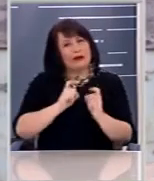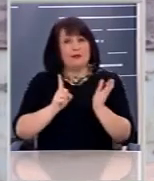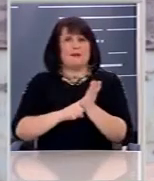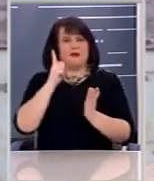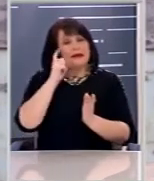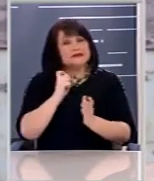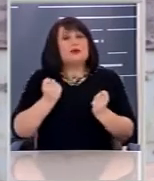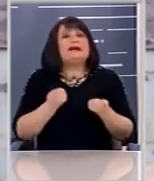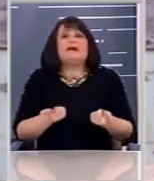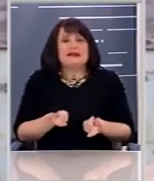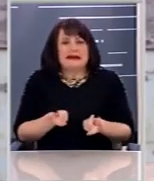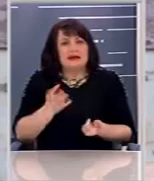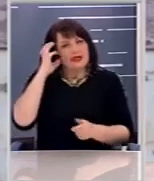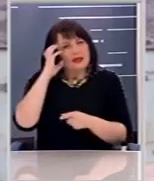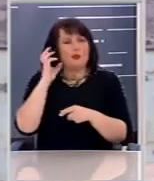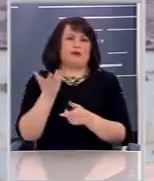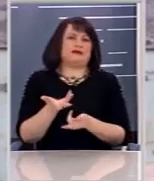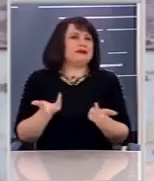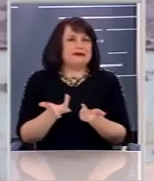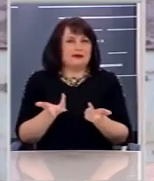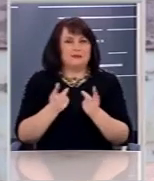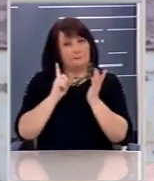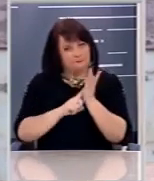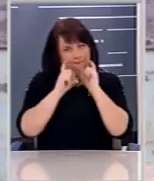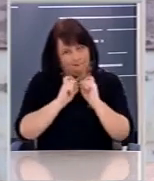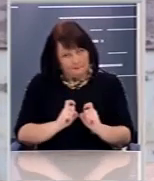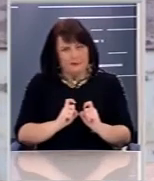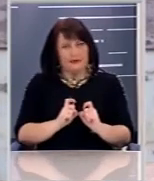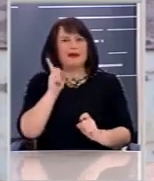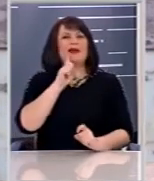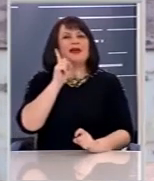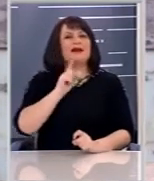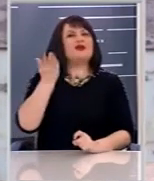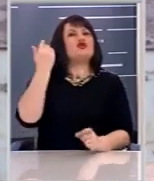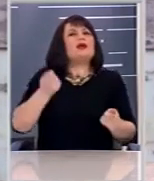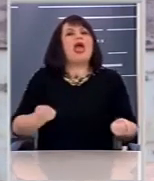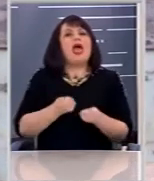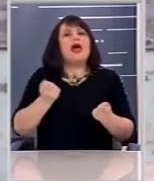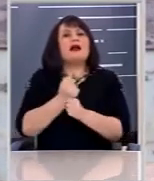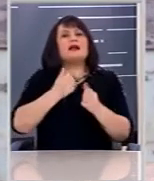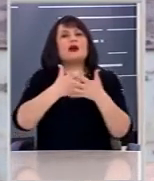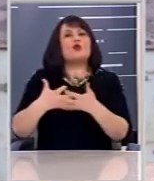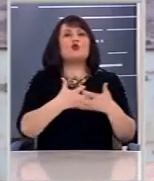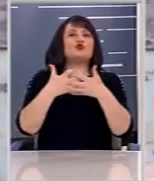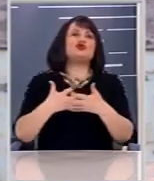γνωρίζουμε, να θυμόμαστε, οφείλουμε να θυμόμαστε τις γυναίκες εργάτριες στα εργοστάσια